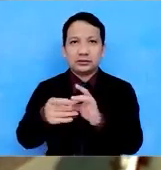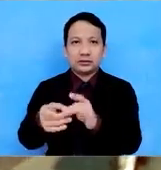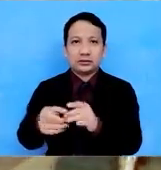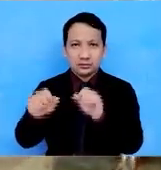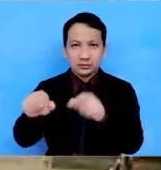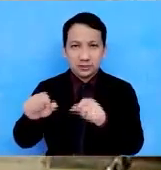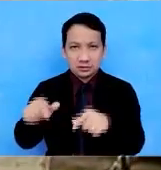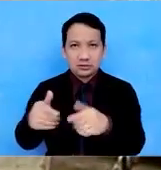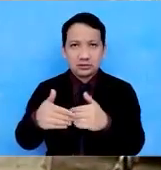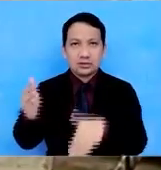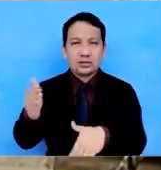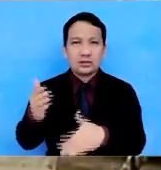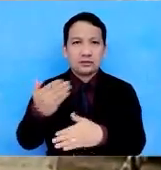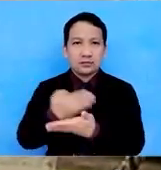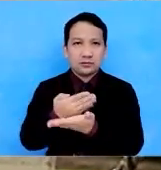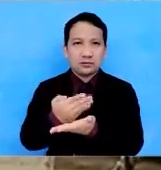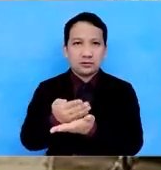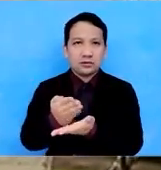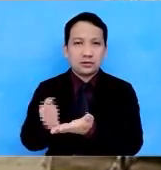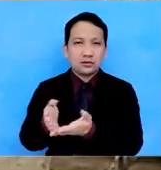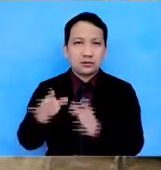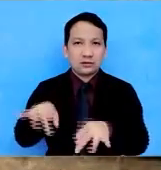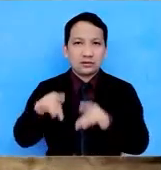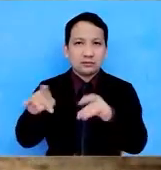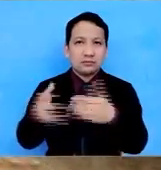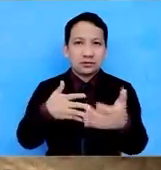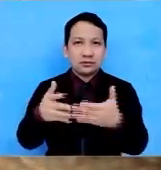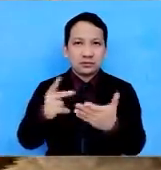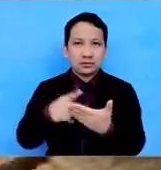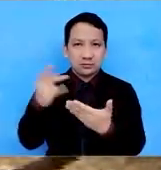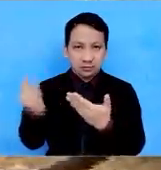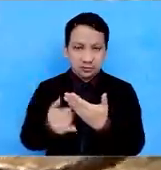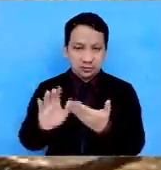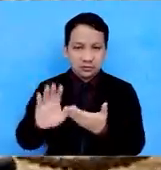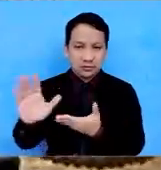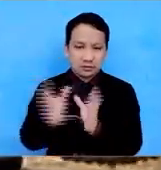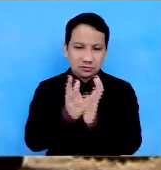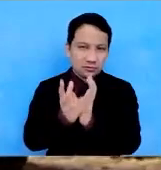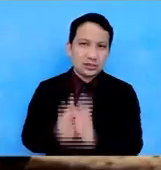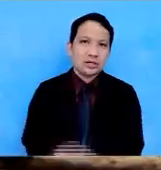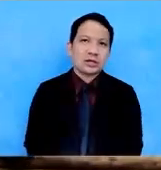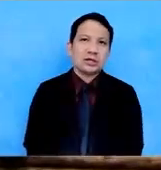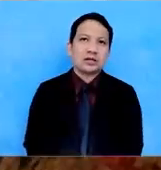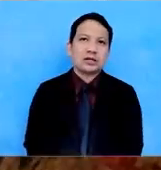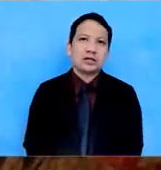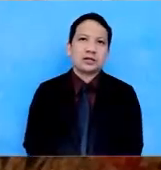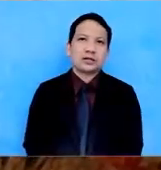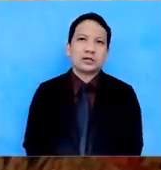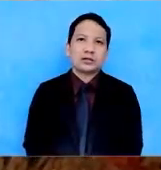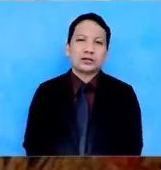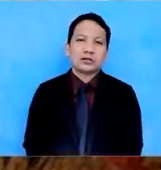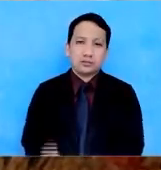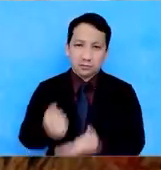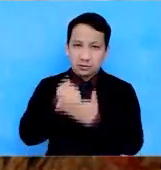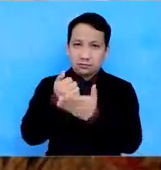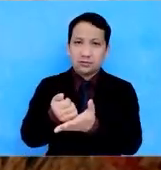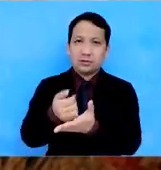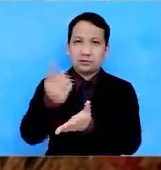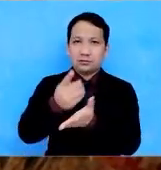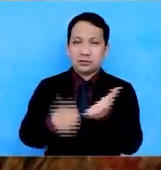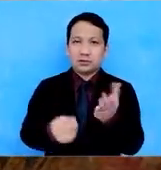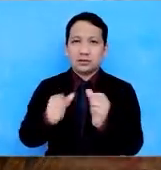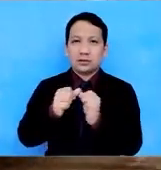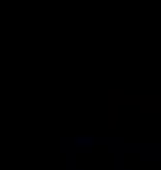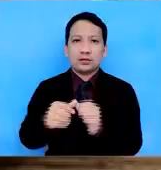para pondohan ang kanilang charity at iba pang proyekto sa kanilang komunidad. Tumulong sa pagdidisenyo ng mga hulmahan